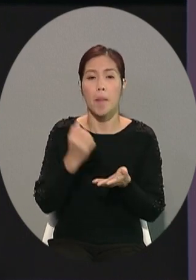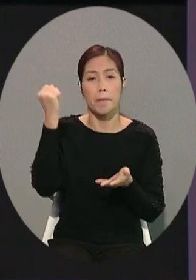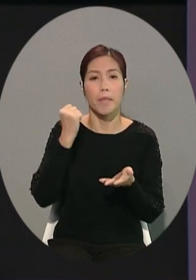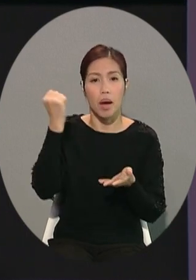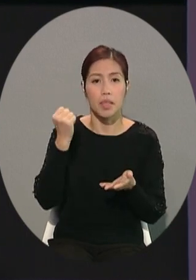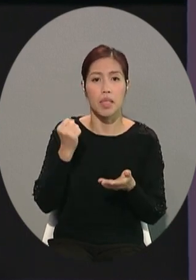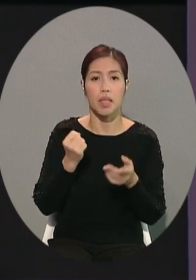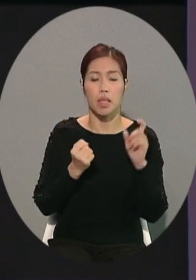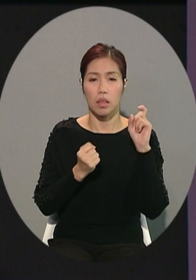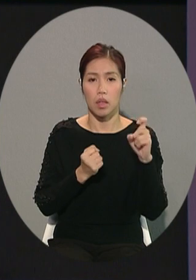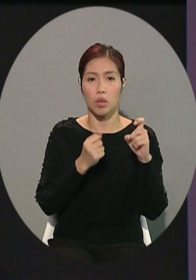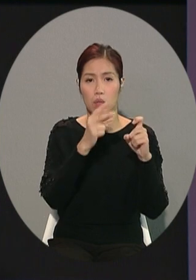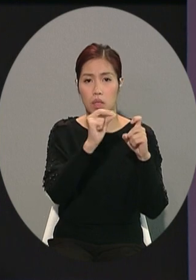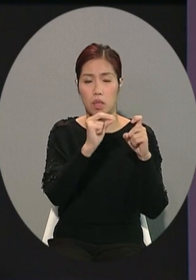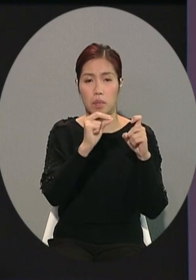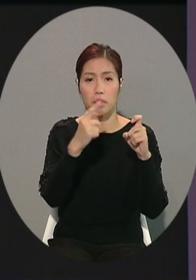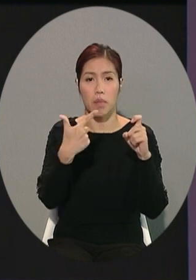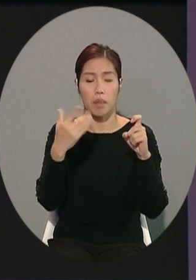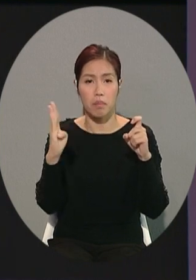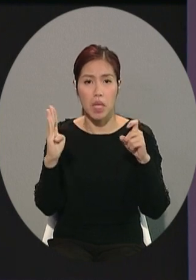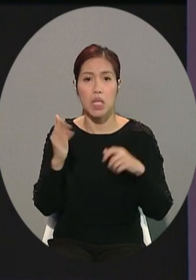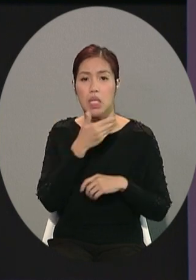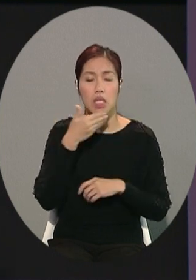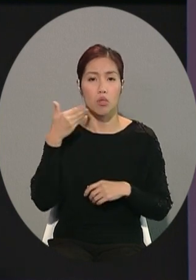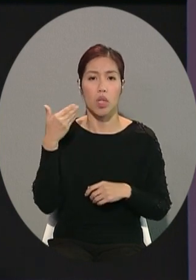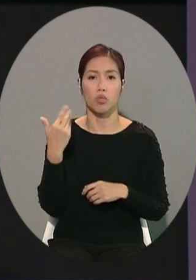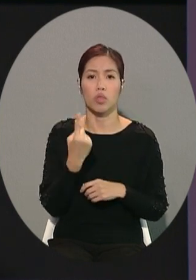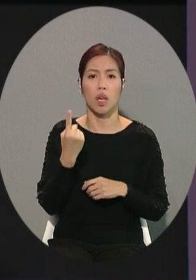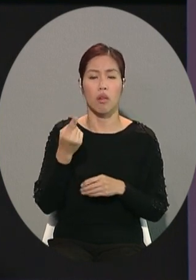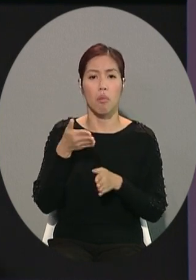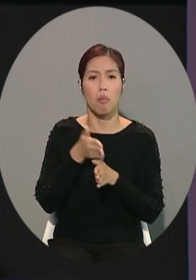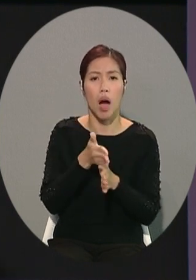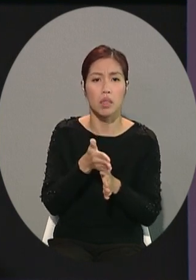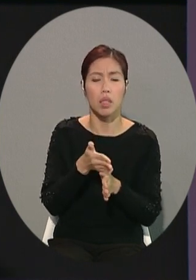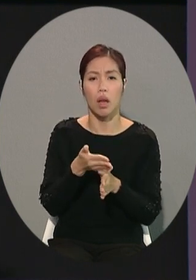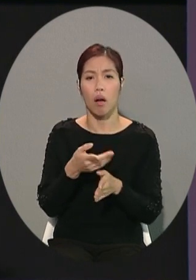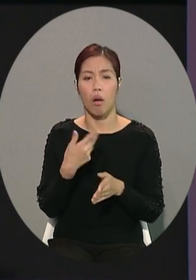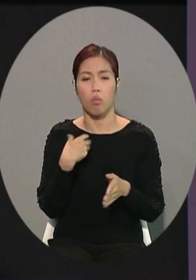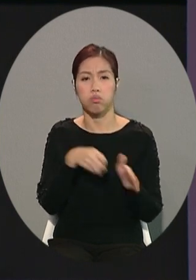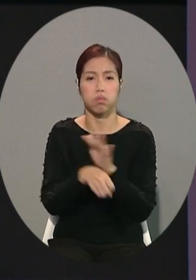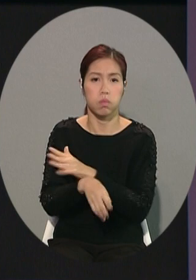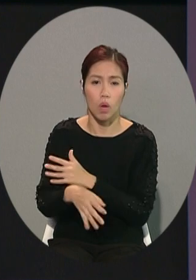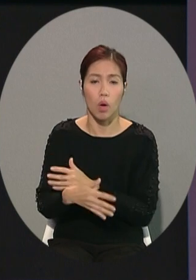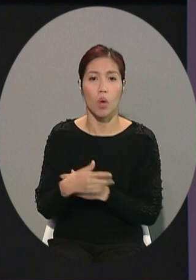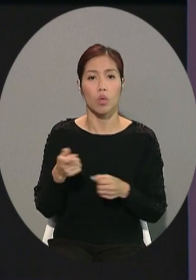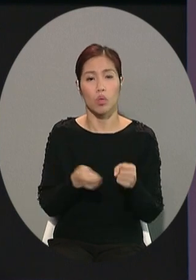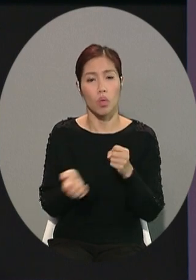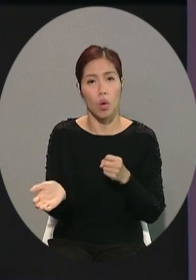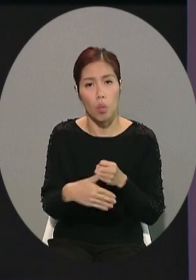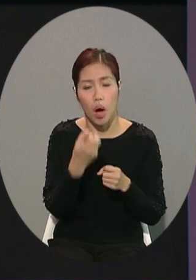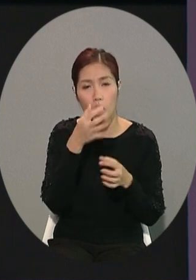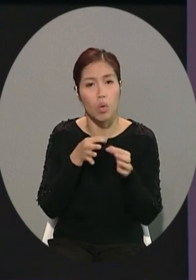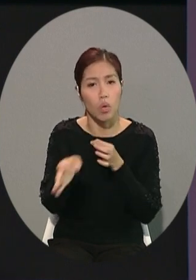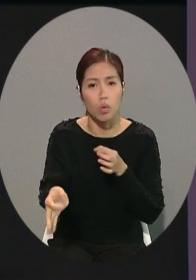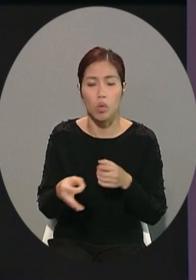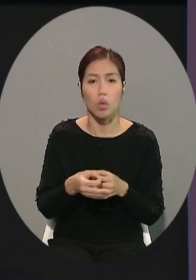一架978B咁得朝頭早得班嘅啫，係嚴重缺乏嘅。咁同埋出銅鑼灣啦，即係出港島嘅線係非